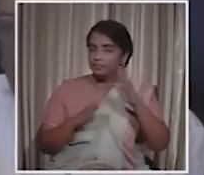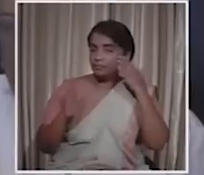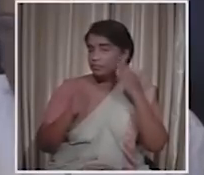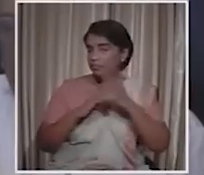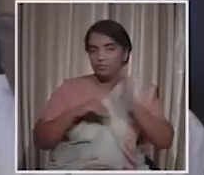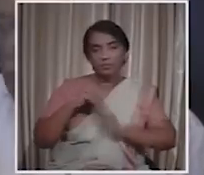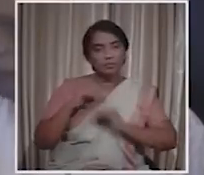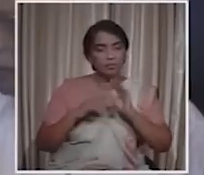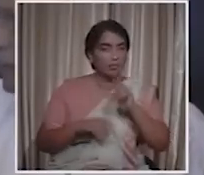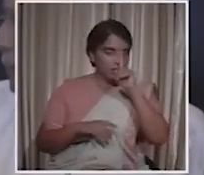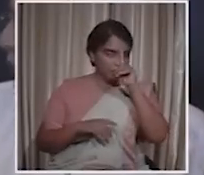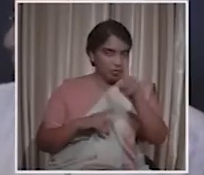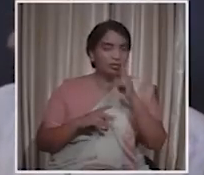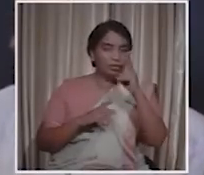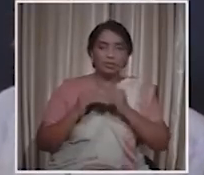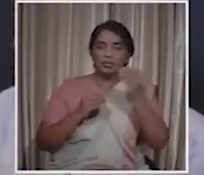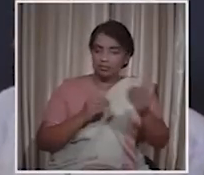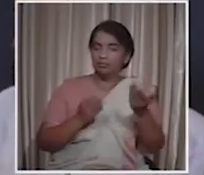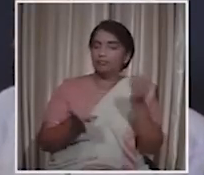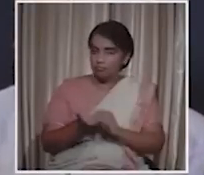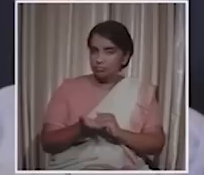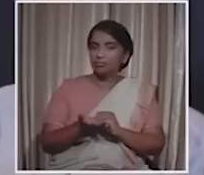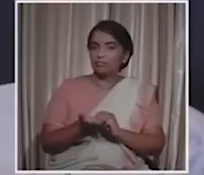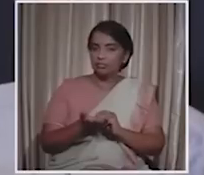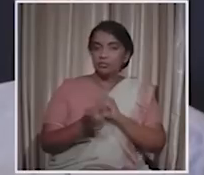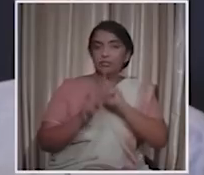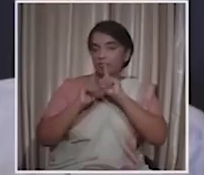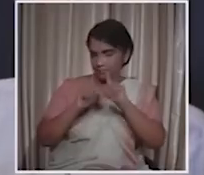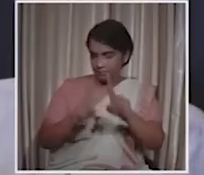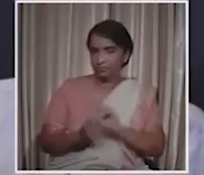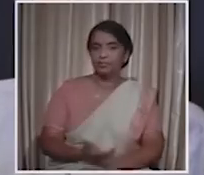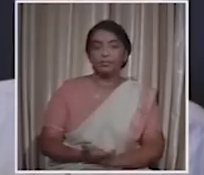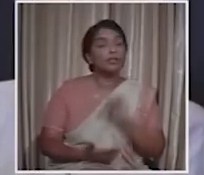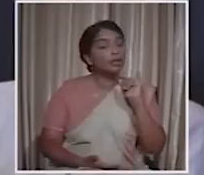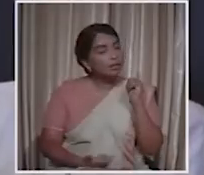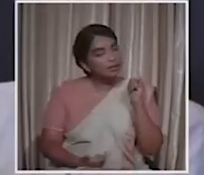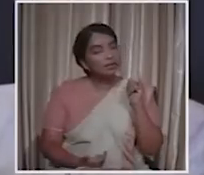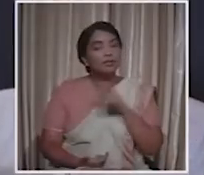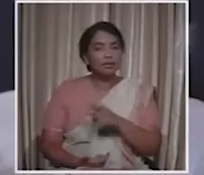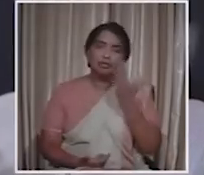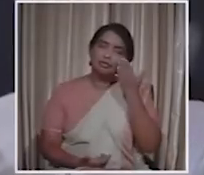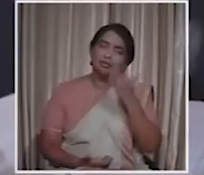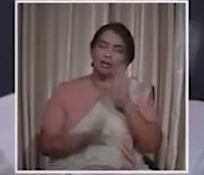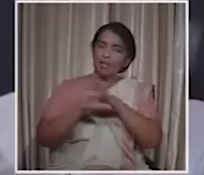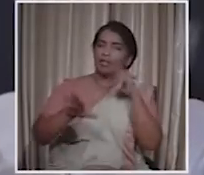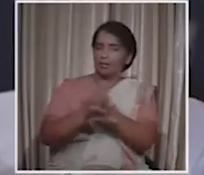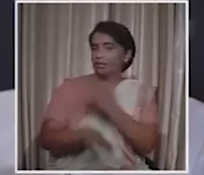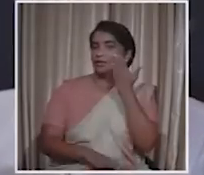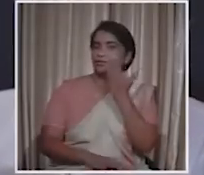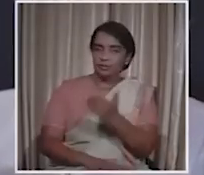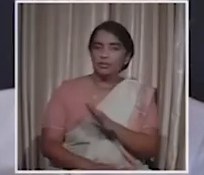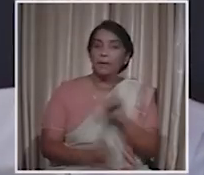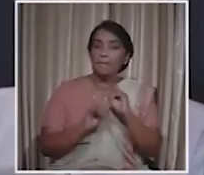ගැන සති දෙකකට පමණ වතාවක් ඔබට දැනුම් දෙනවා. සමහරු මේක දිහා උපහාසයෙන් බලනවා.